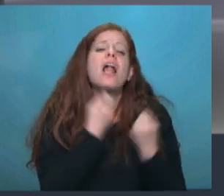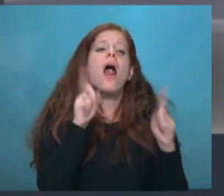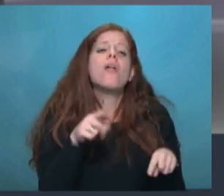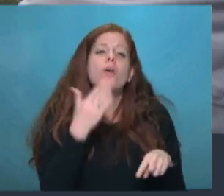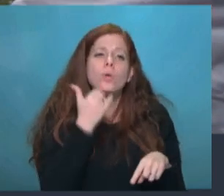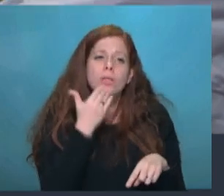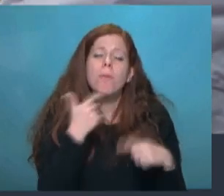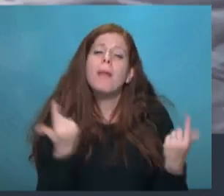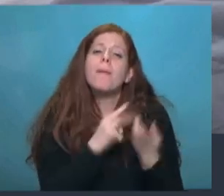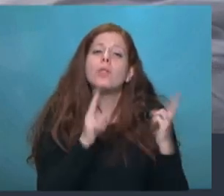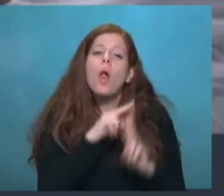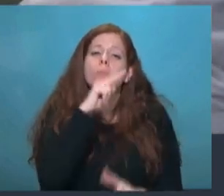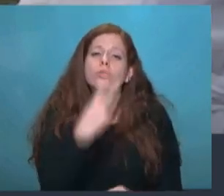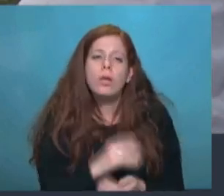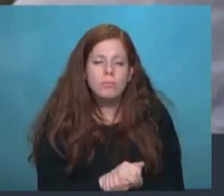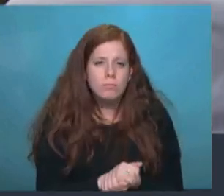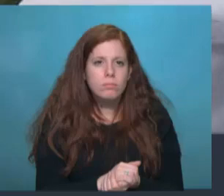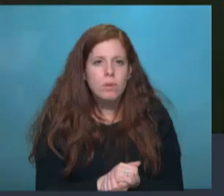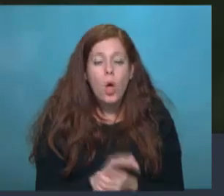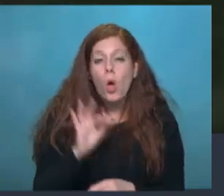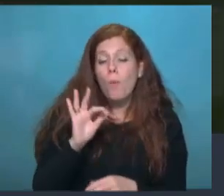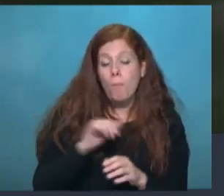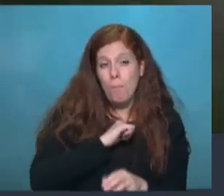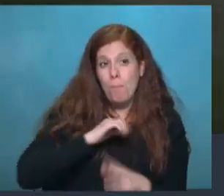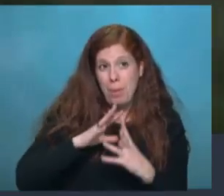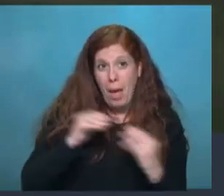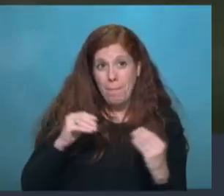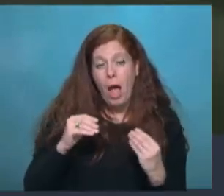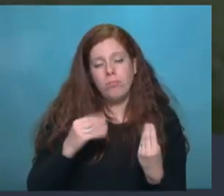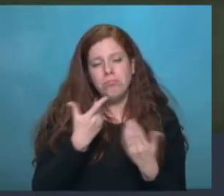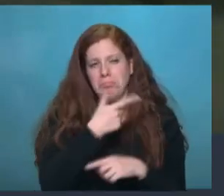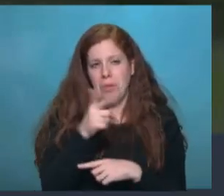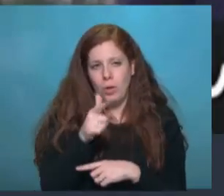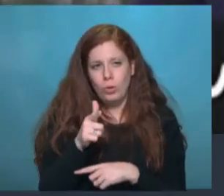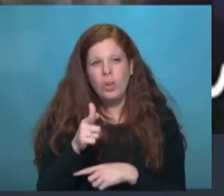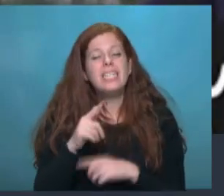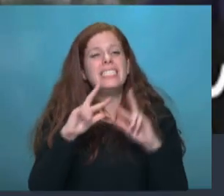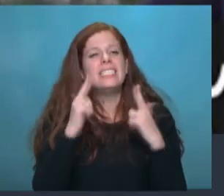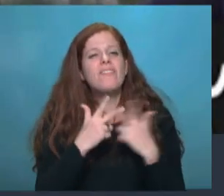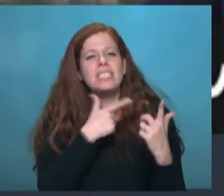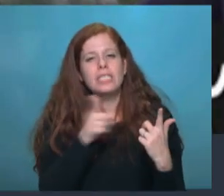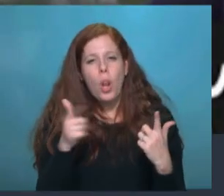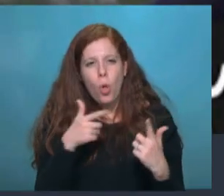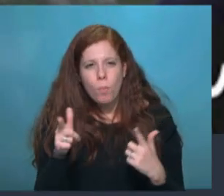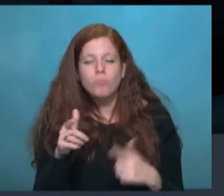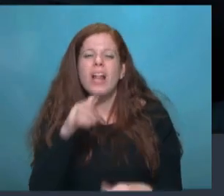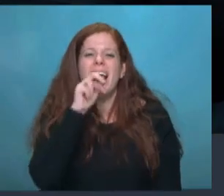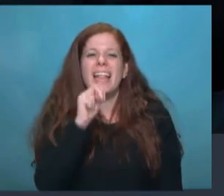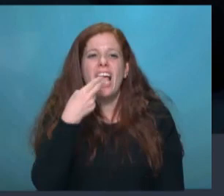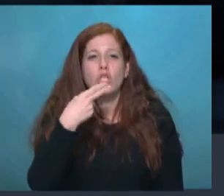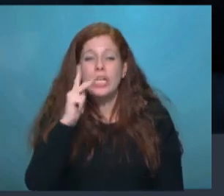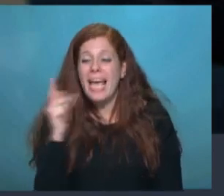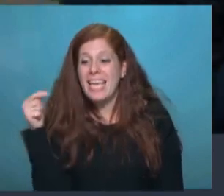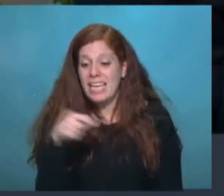World War II. בטוקיו הסיפור הזה תופס כותרות. צוות צילום של סוכנות הידיעות היפנית NHK הגיע